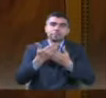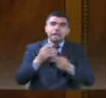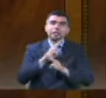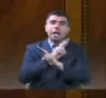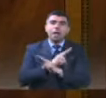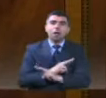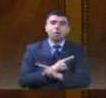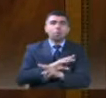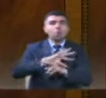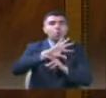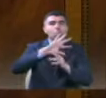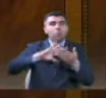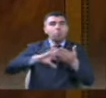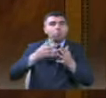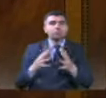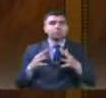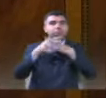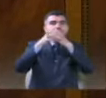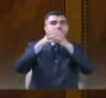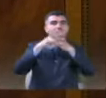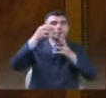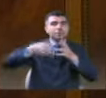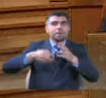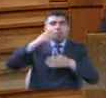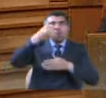الوطنيه كلنا جميع،